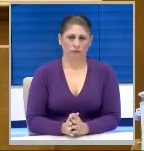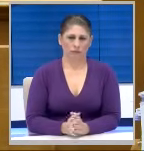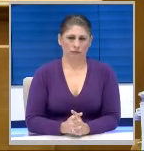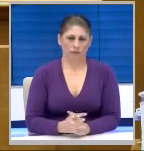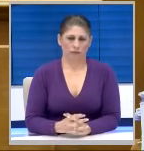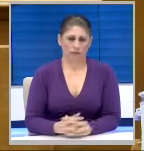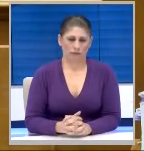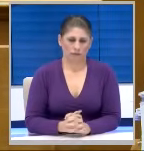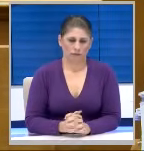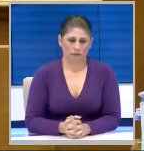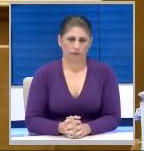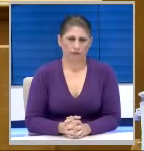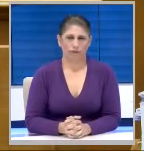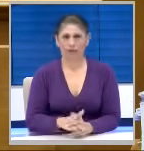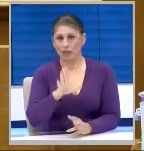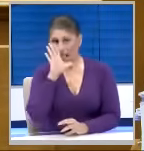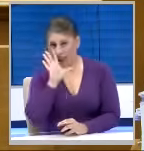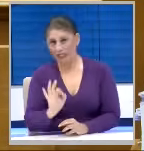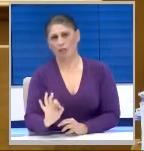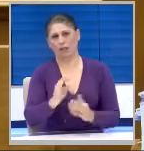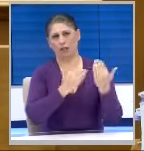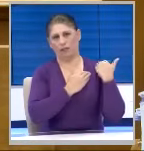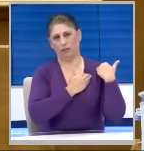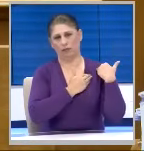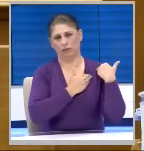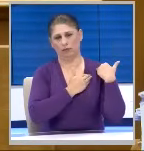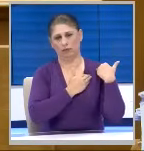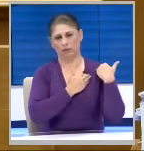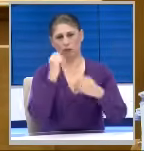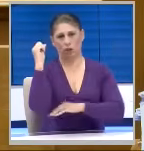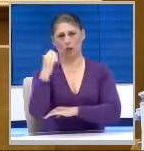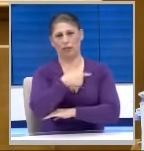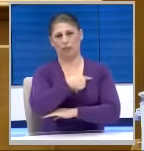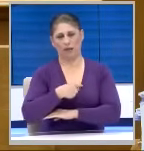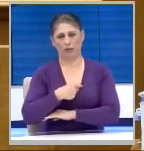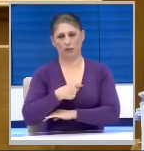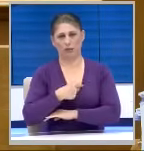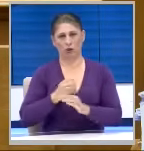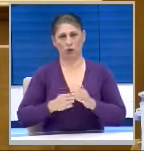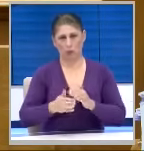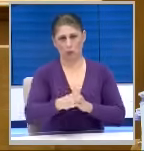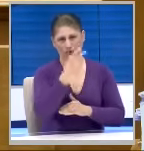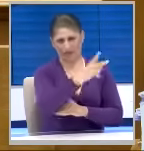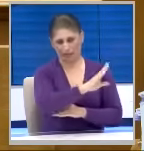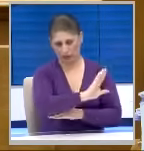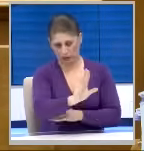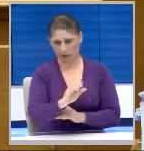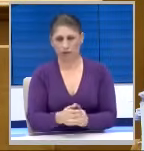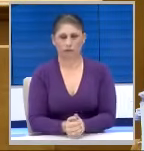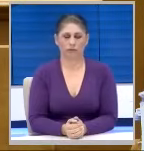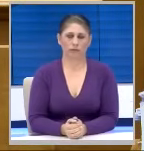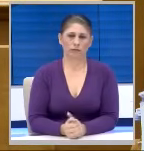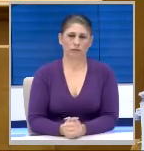σταθμάρχη την αντικειμενική ευθύνη αναλαμβάνει και ο σταθμάρχης ρουσφέτι σας